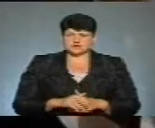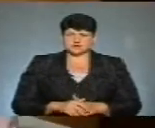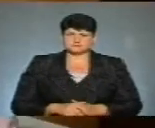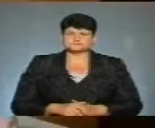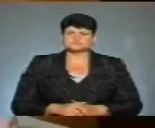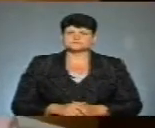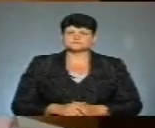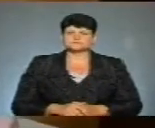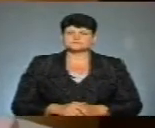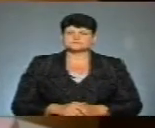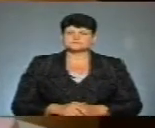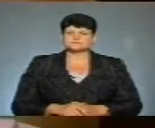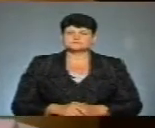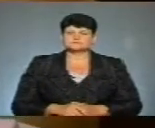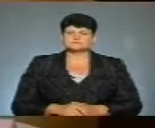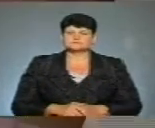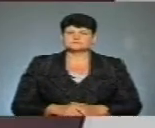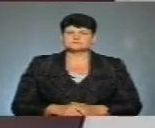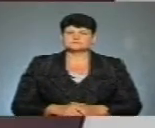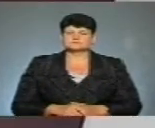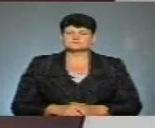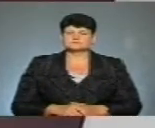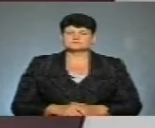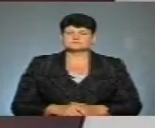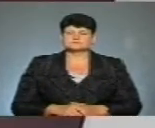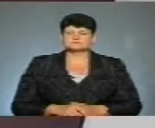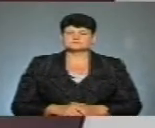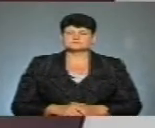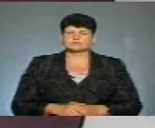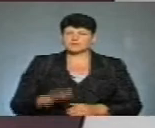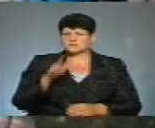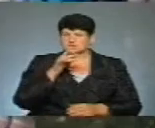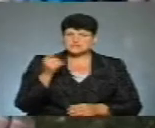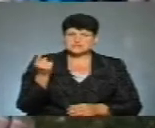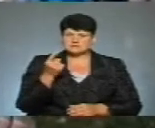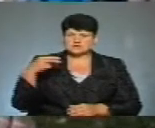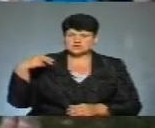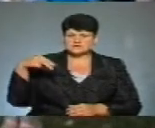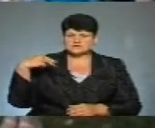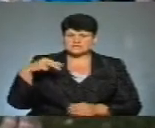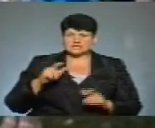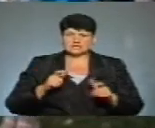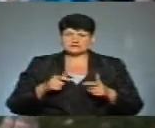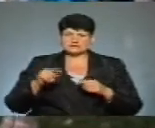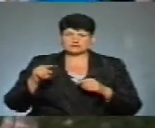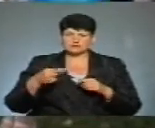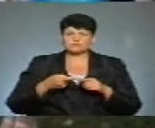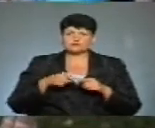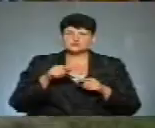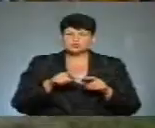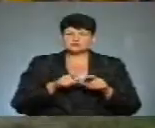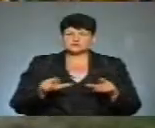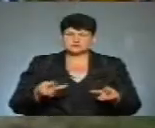Марта Журавель. Новини на Суспільному. Тернопільщина. Під час першого дзвінка карантинних вимог в цьому